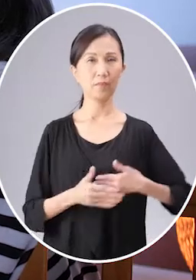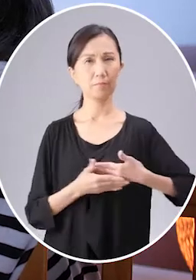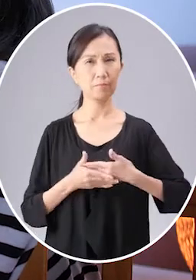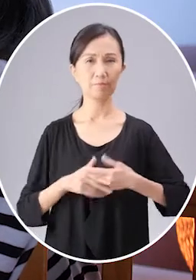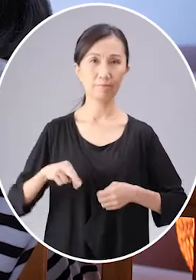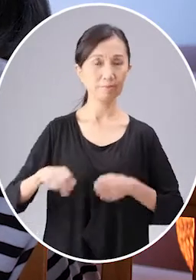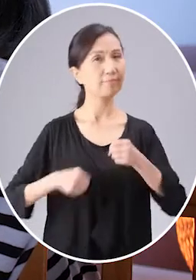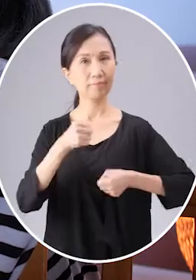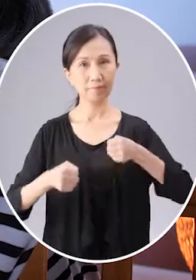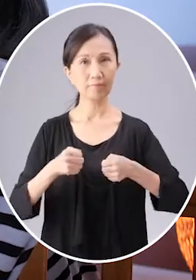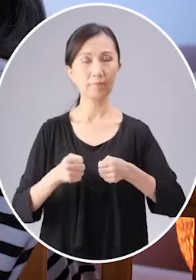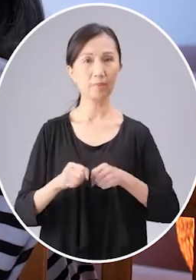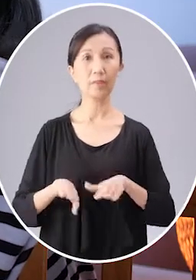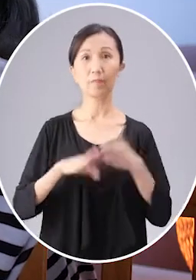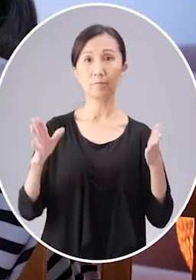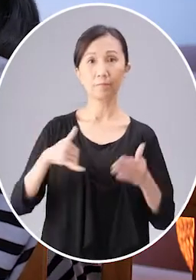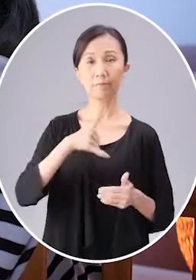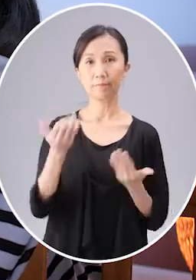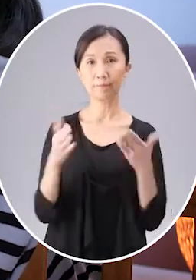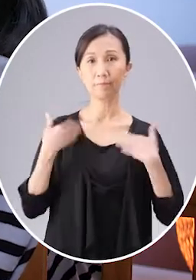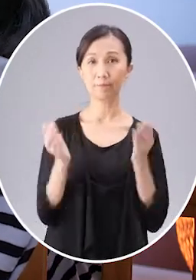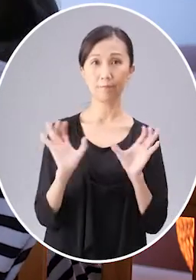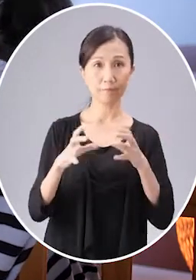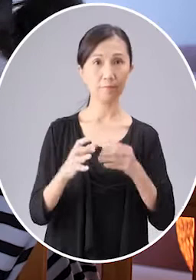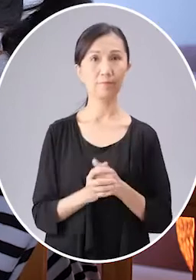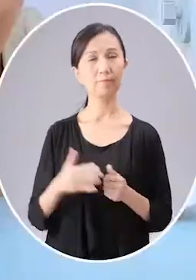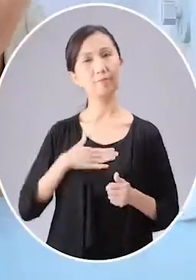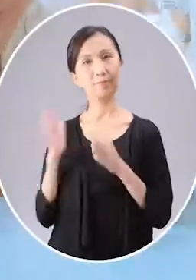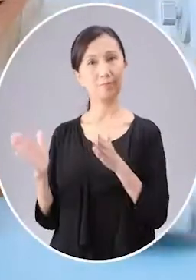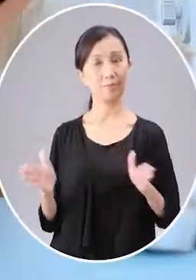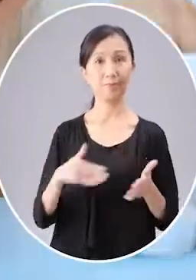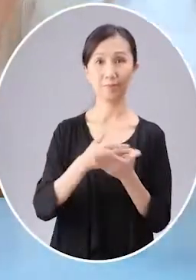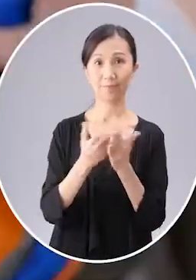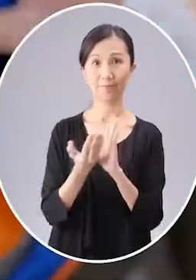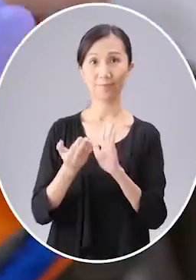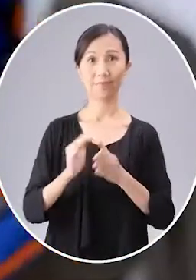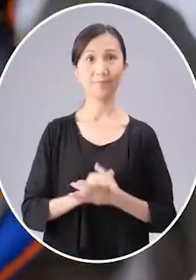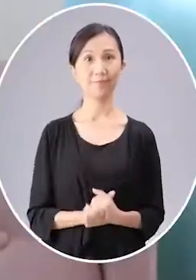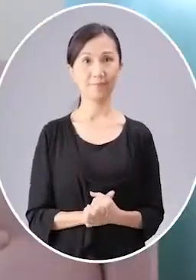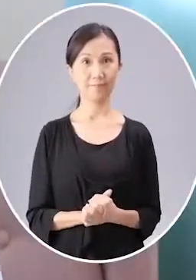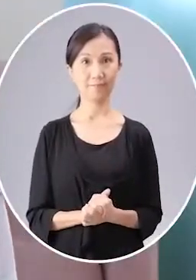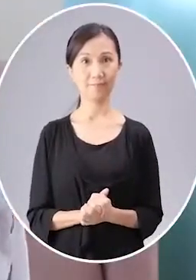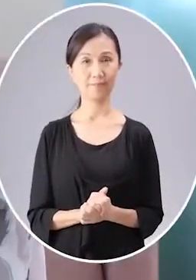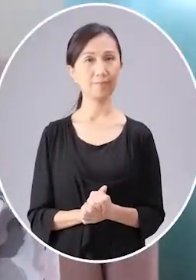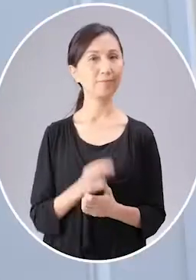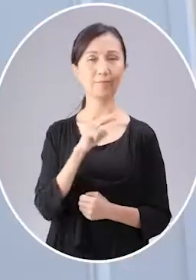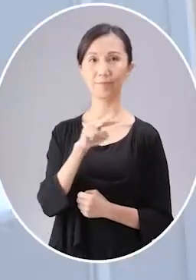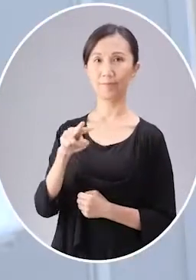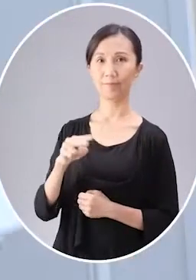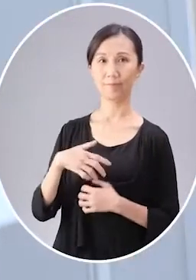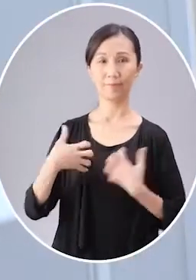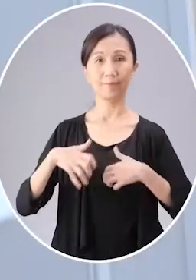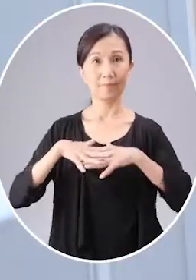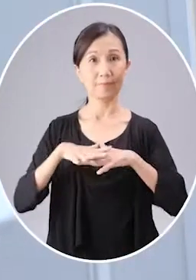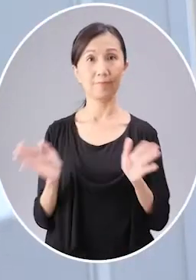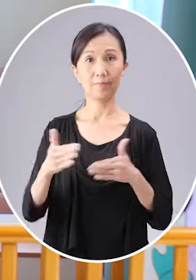快啲识行识走，开始翻 playgroup 啦！ 我会为佢准备好一切。 你睇，我连急救